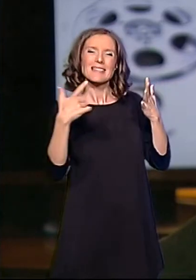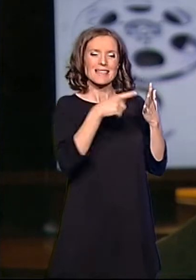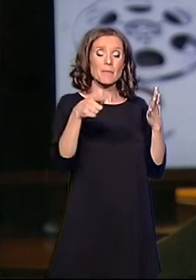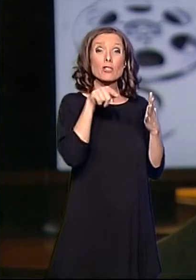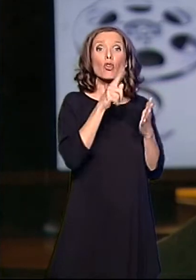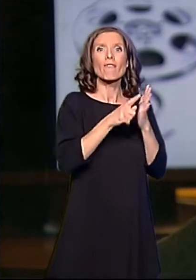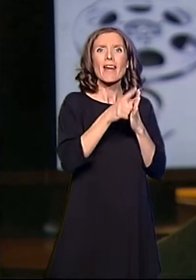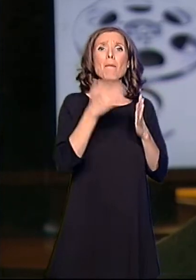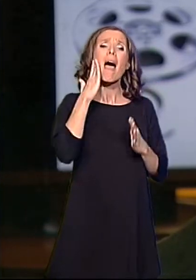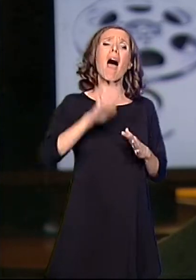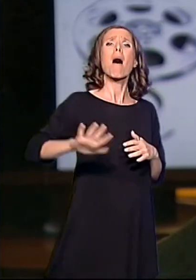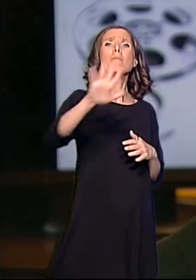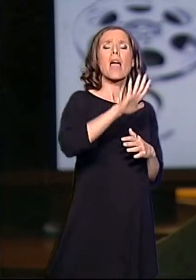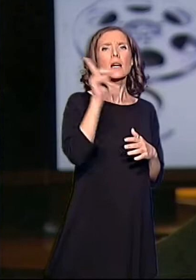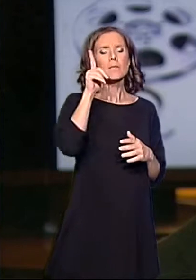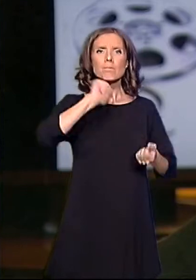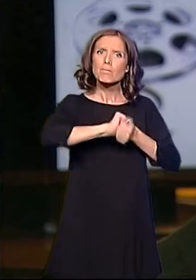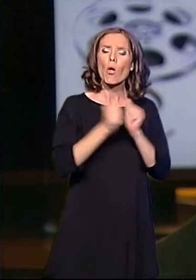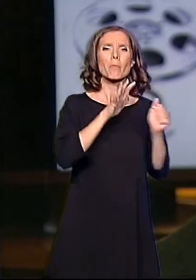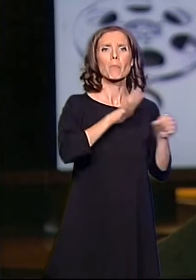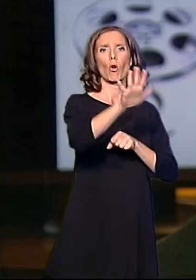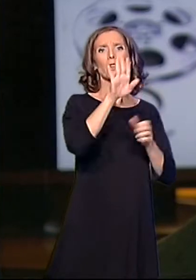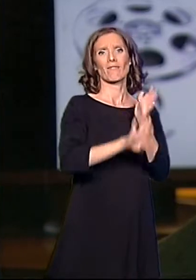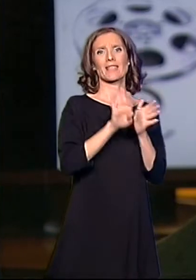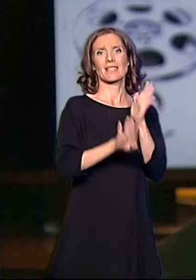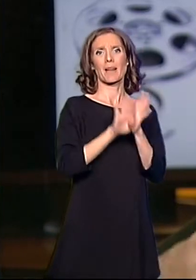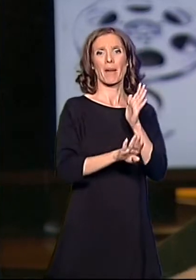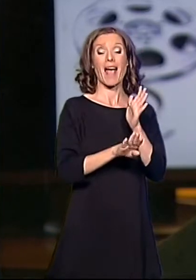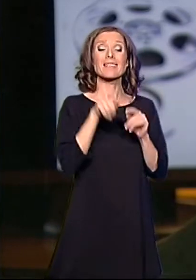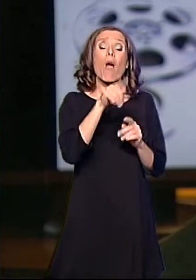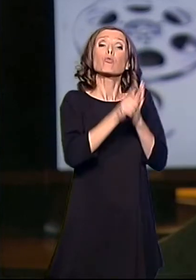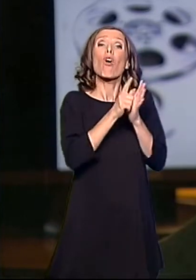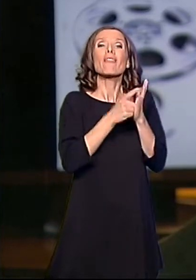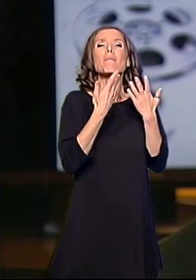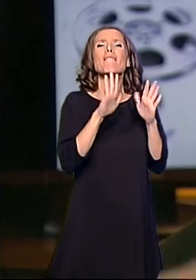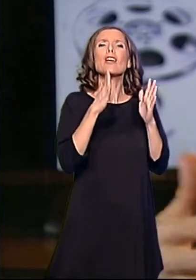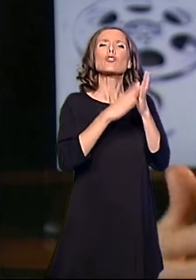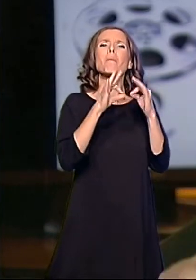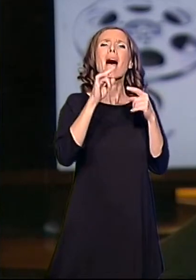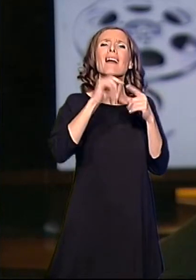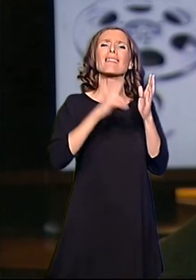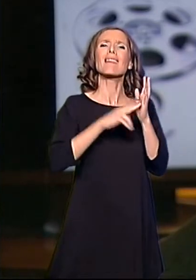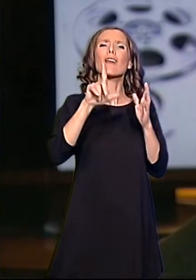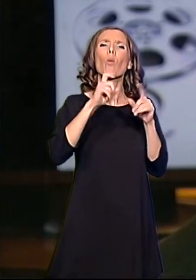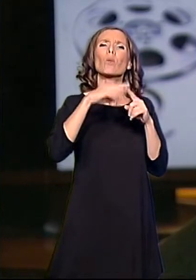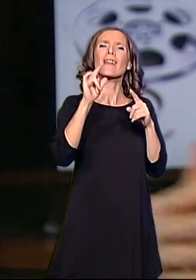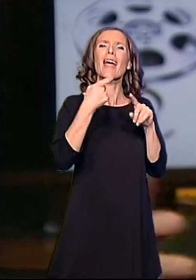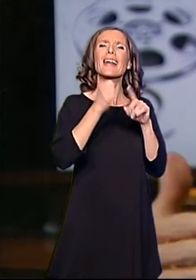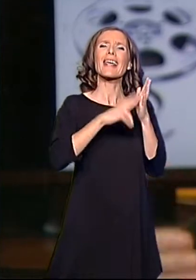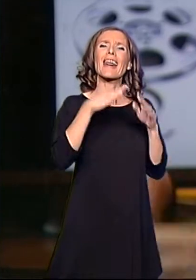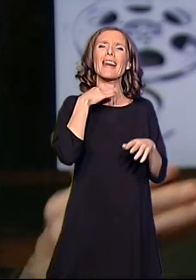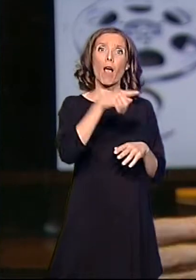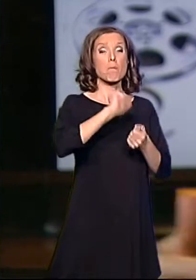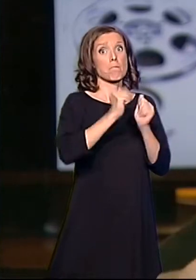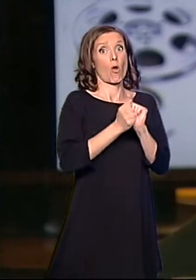diskriminatorskih borbi u američkom društvu, vreme u kojem, nažalost, više nema Martin Luther Kinga, ali njegove ideje